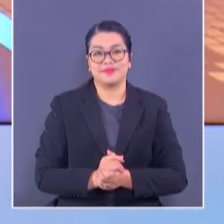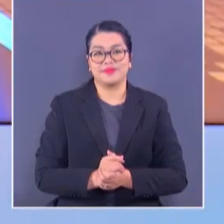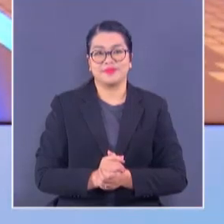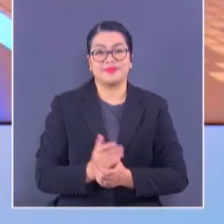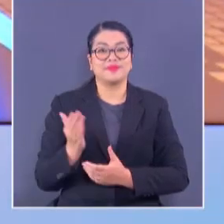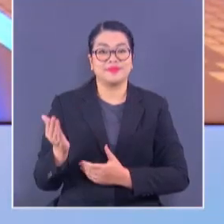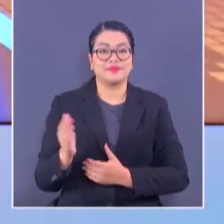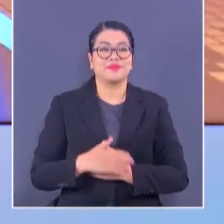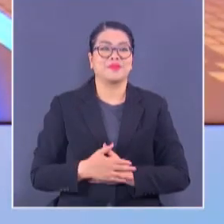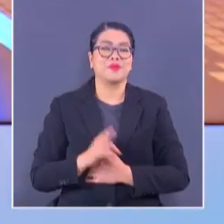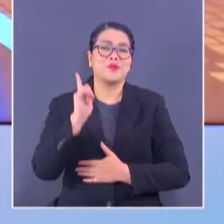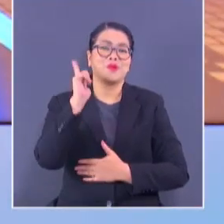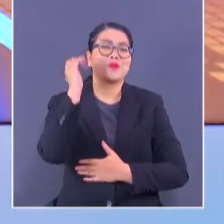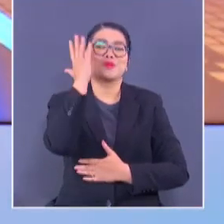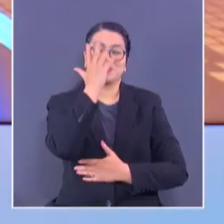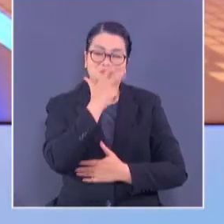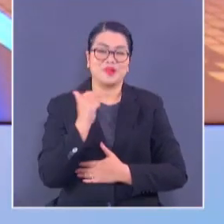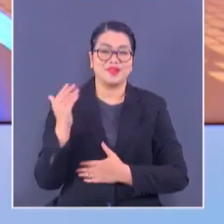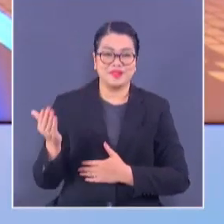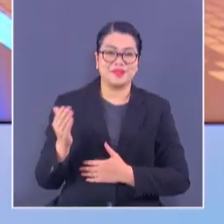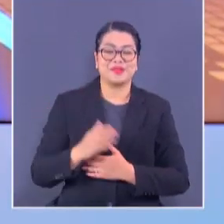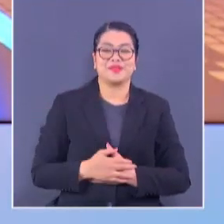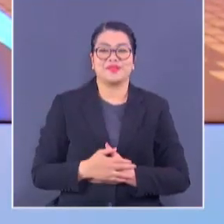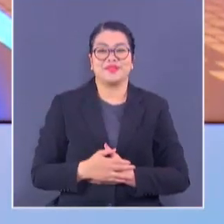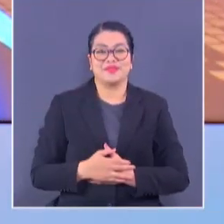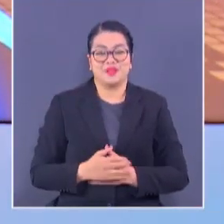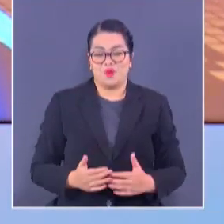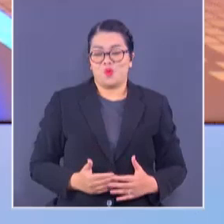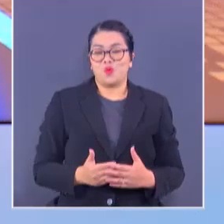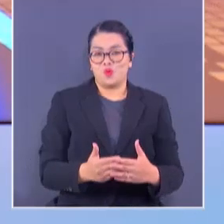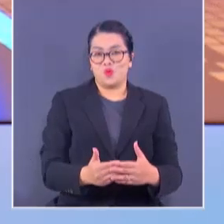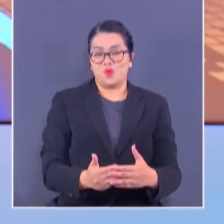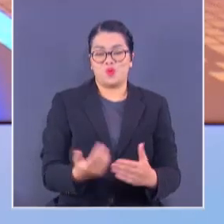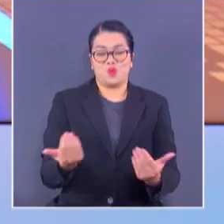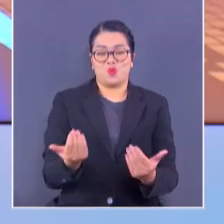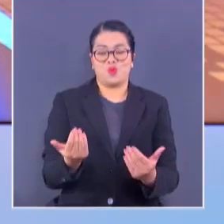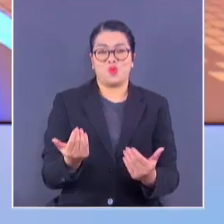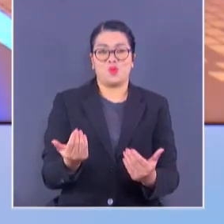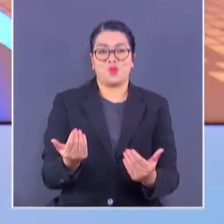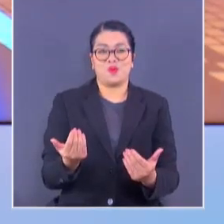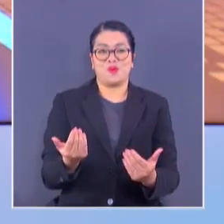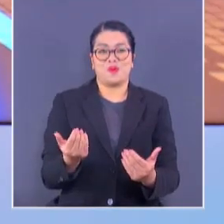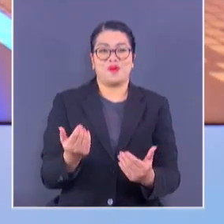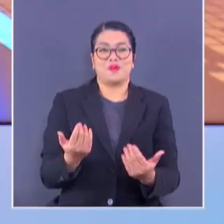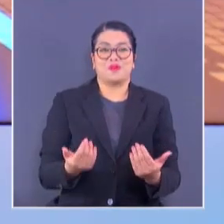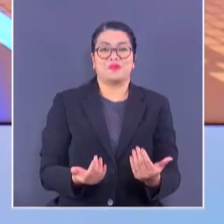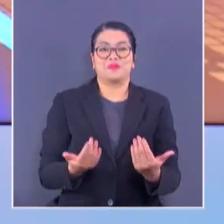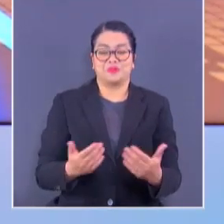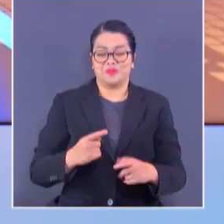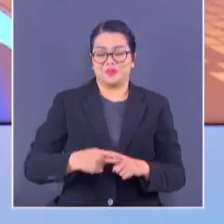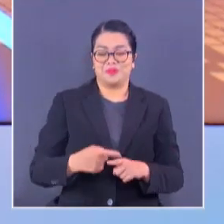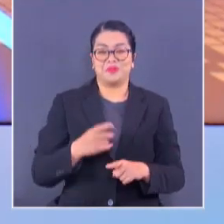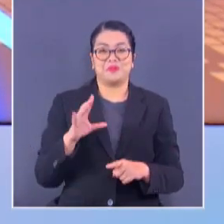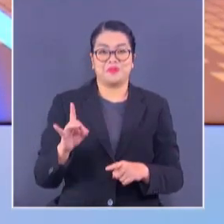มาต่อกันที่คุณแม่คนสวยไอ้อภิสดานะคะที่อุ้มท้องลูกสาววัย8เดือนออกงานโชว์ตัวเป็นครั้งแรกค่ะ